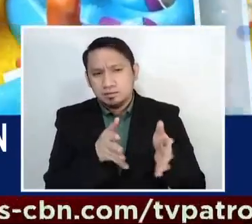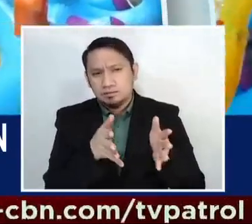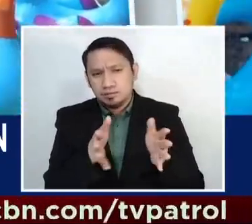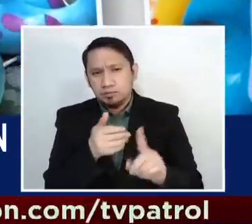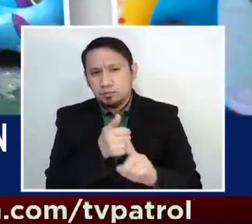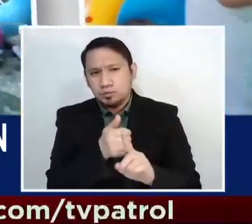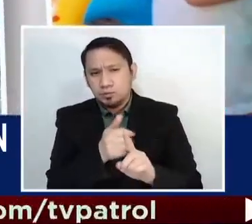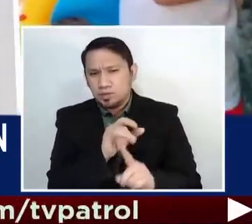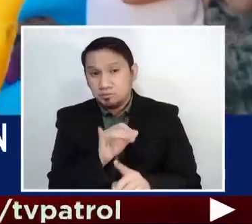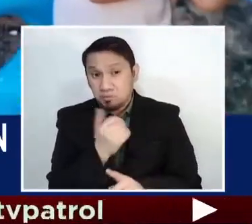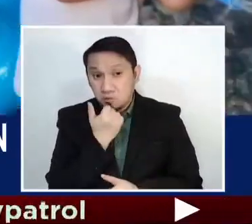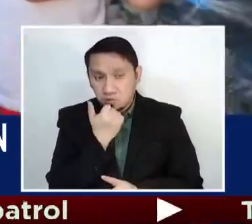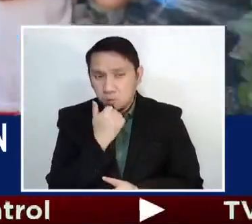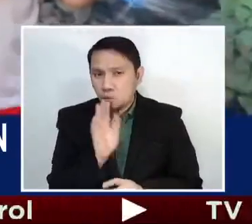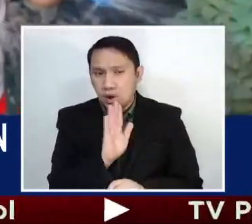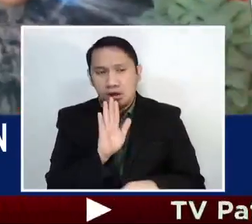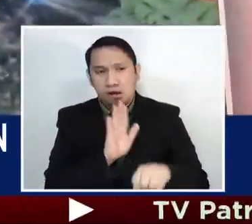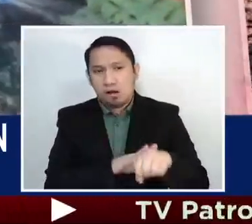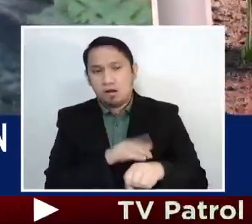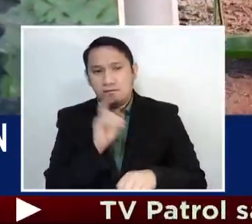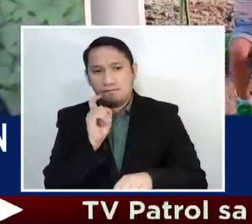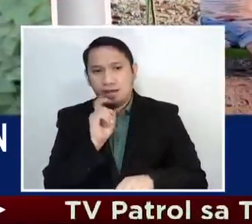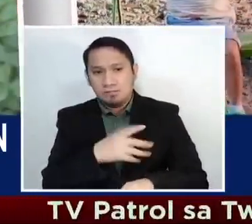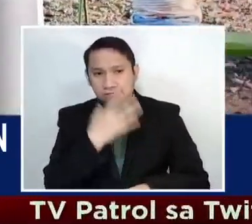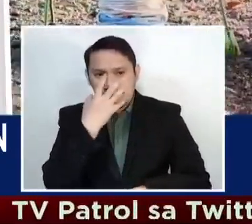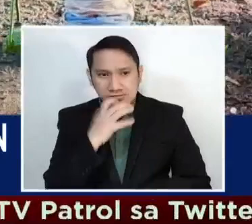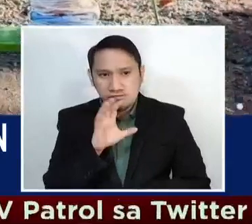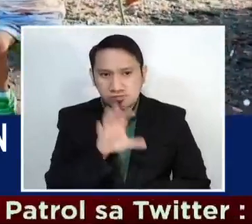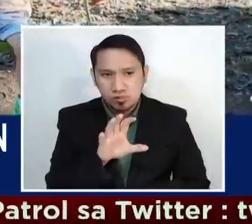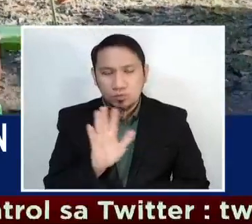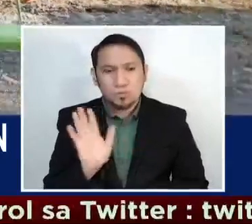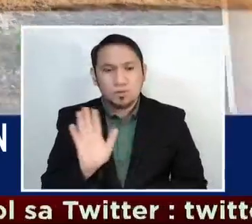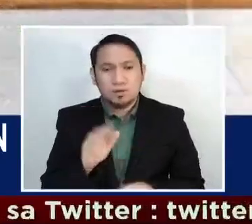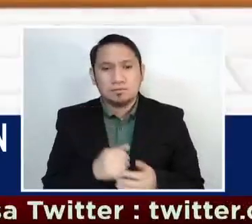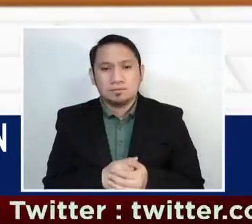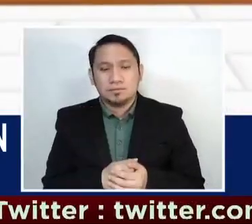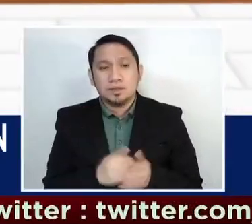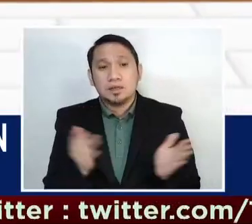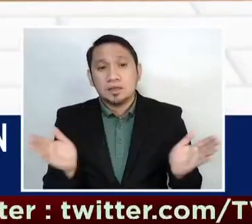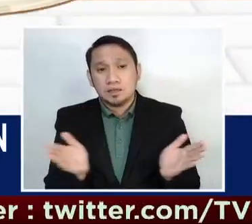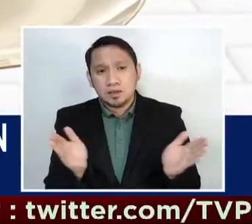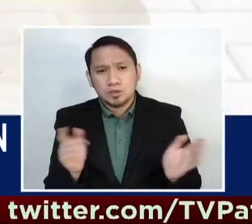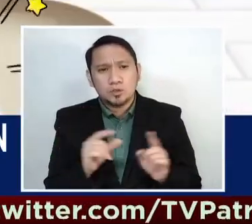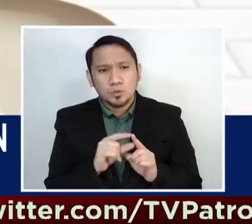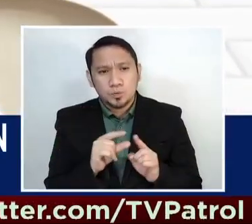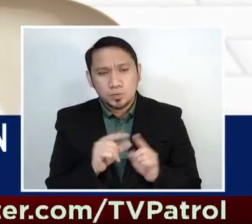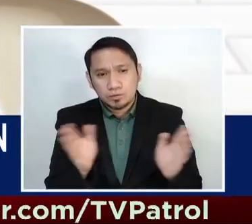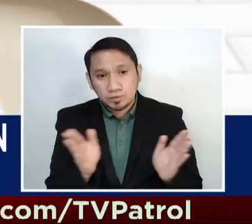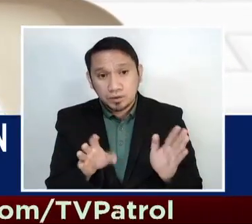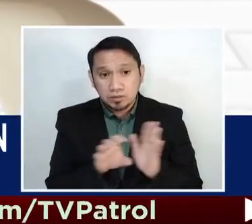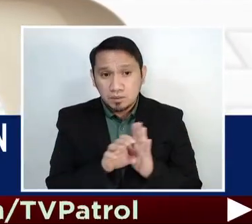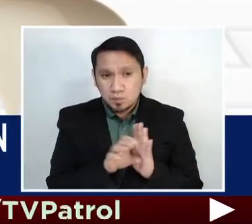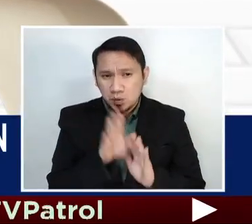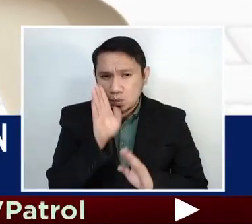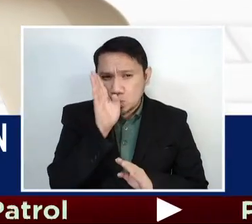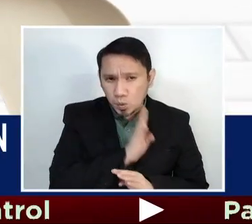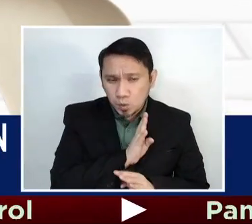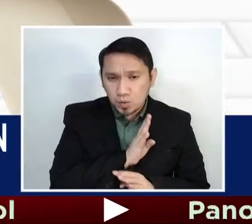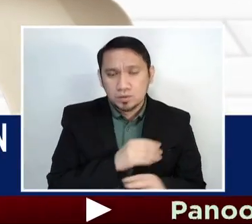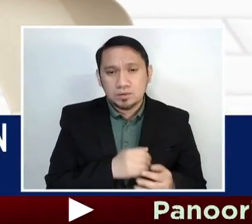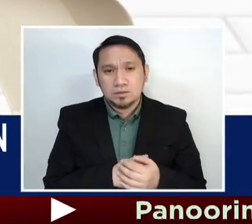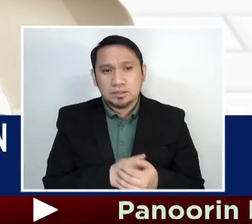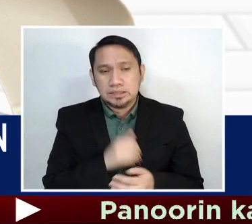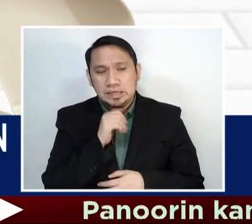at huwag pagalitan agad-agad. Encouraging words yung ginagamit namin. So, pag may nabasag, hindi kami parang